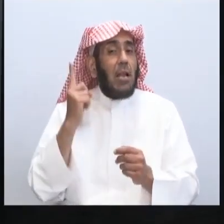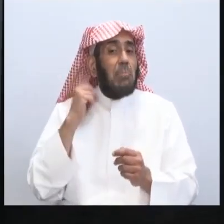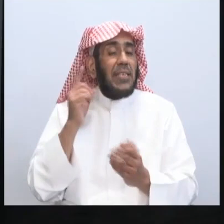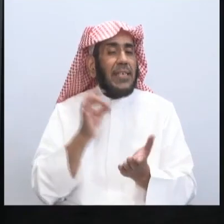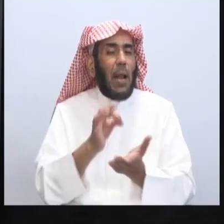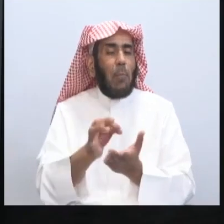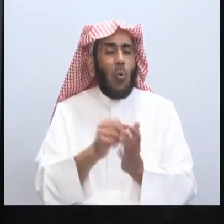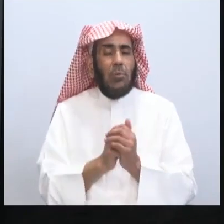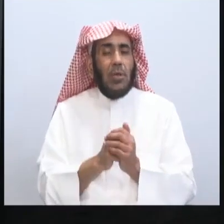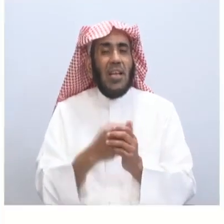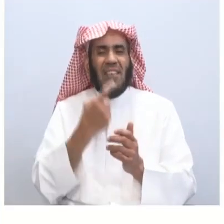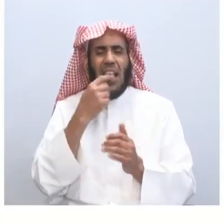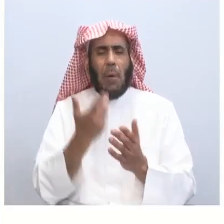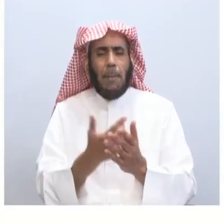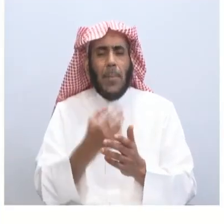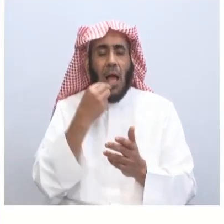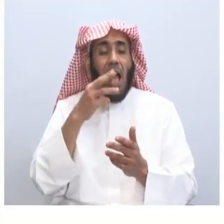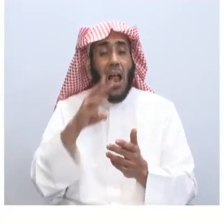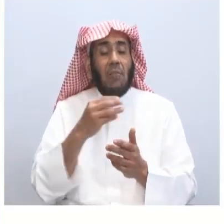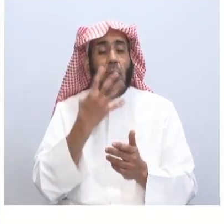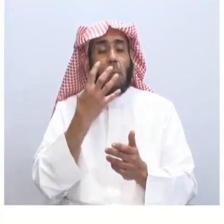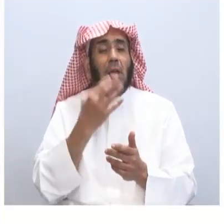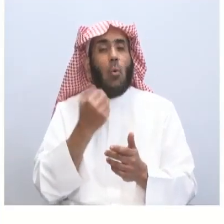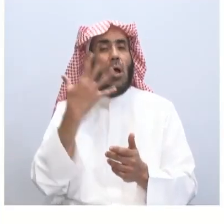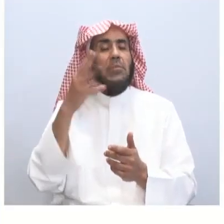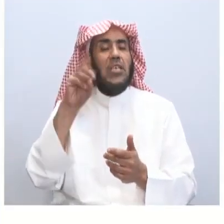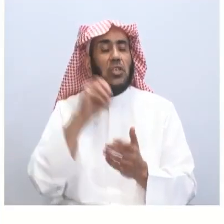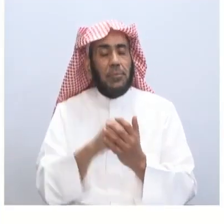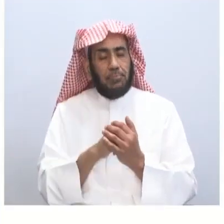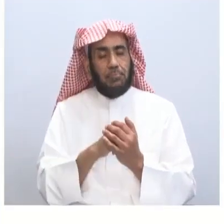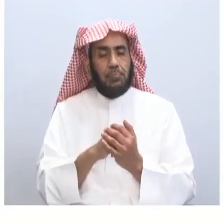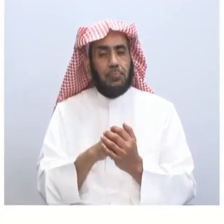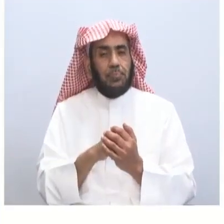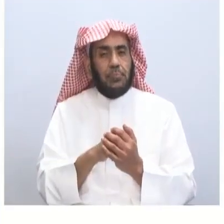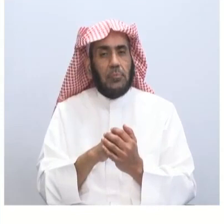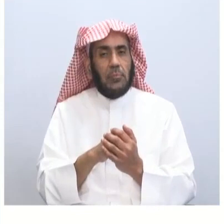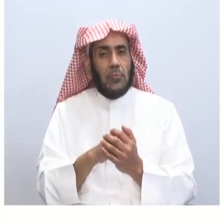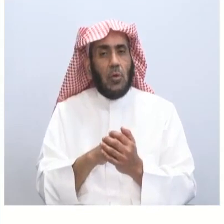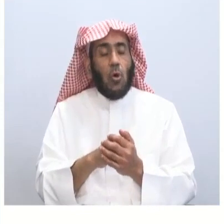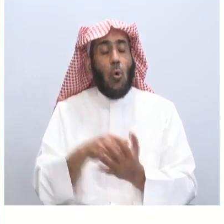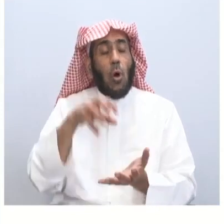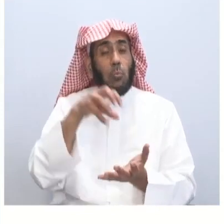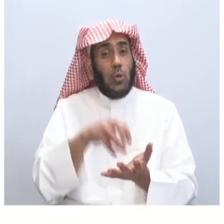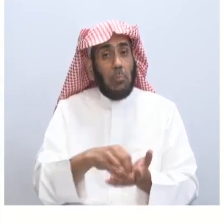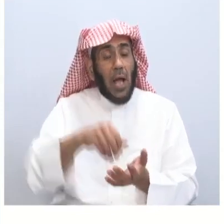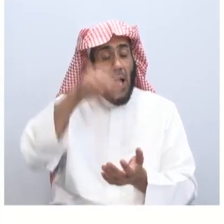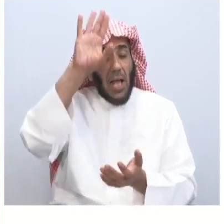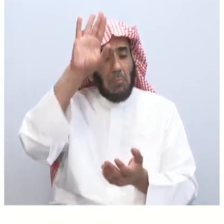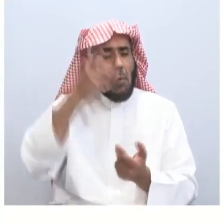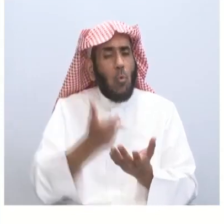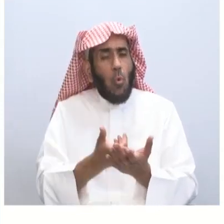المنوره في عام 145 هجري ومجمع خادم الحرمين